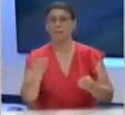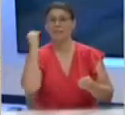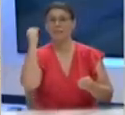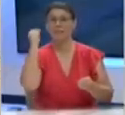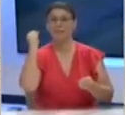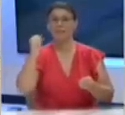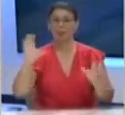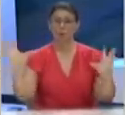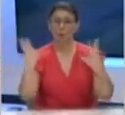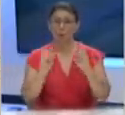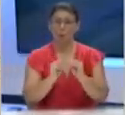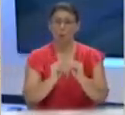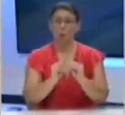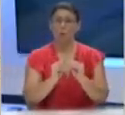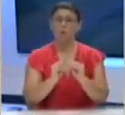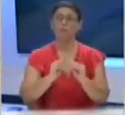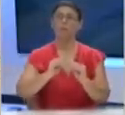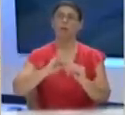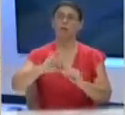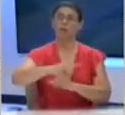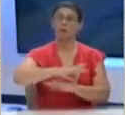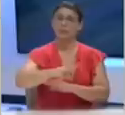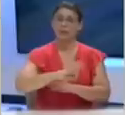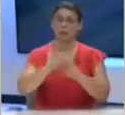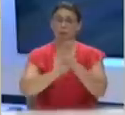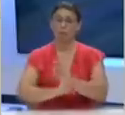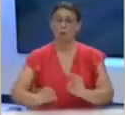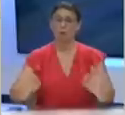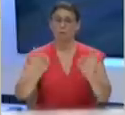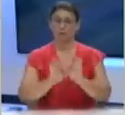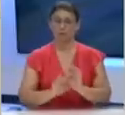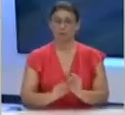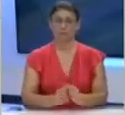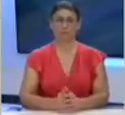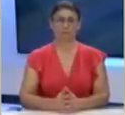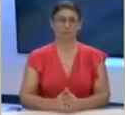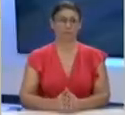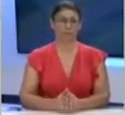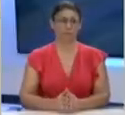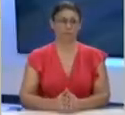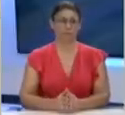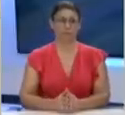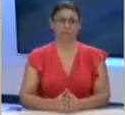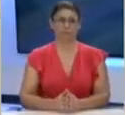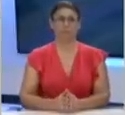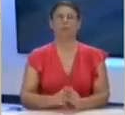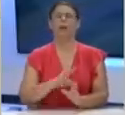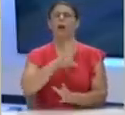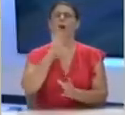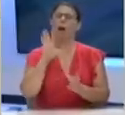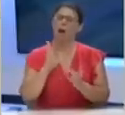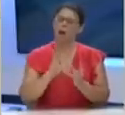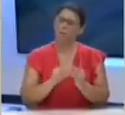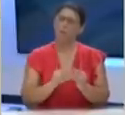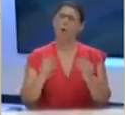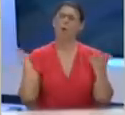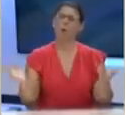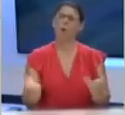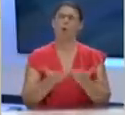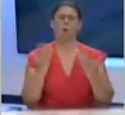ισχυρό ολοκληρωμένο σχέδιο πρόληψης. Στο μεταξύ, απ' όλα είχε ο Μπαξές σε